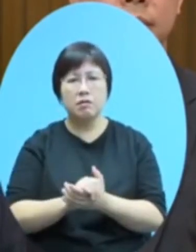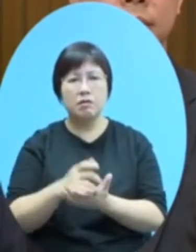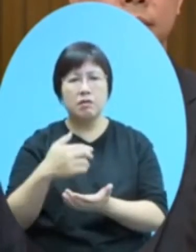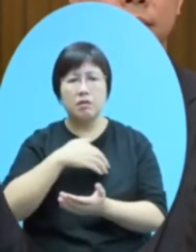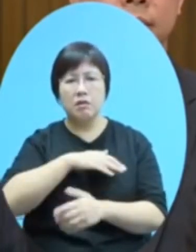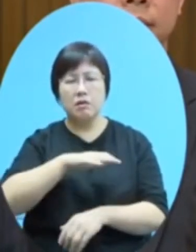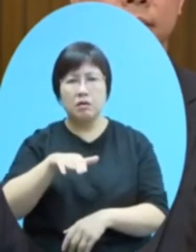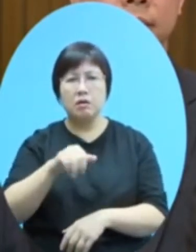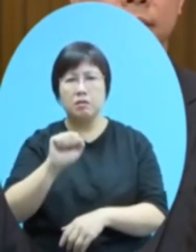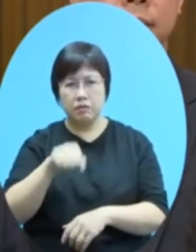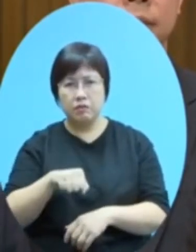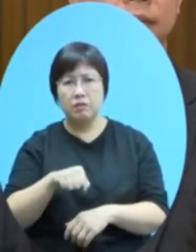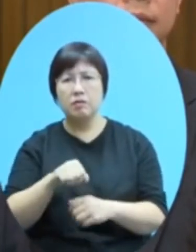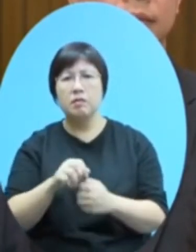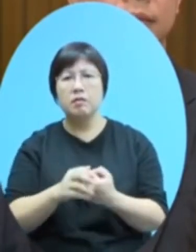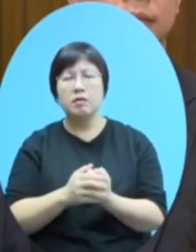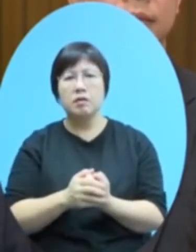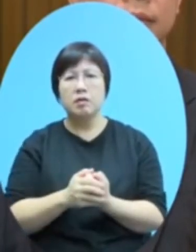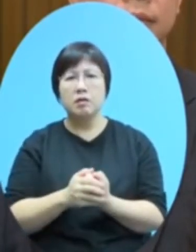會